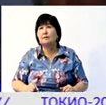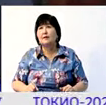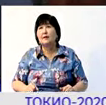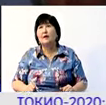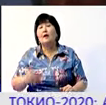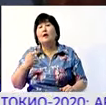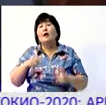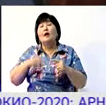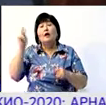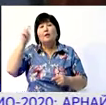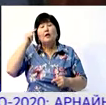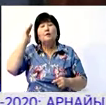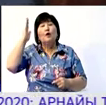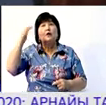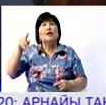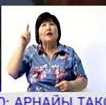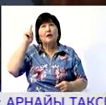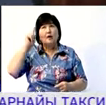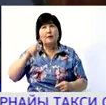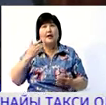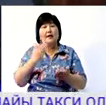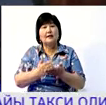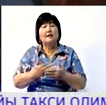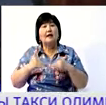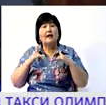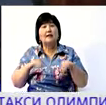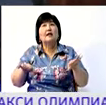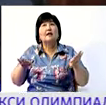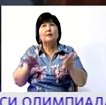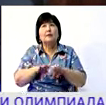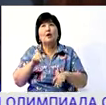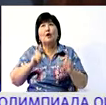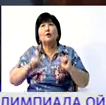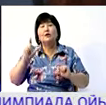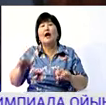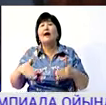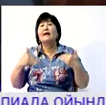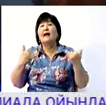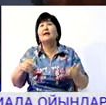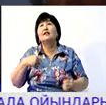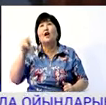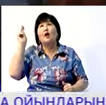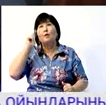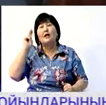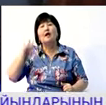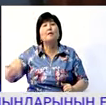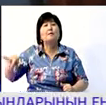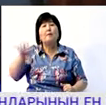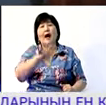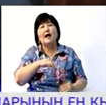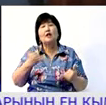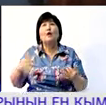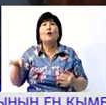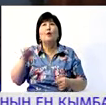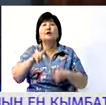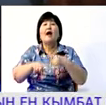білімді ұрпақты дейді, білім сүріндері алмағанда білім сүріндері алады дейді, білім баршаға дейді, осының бәрін